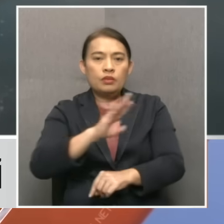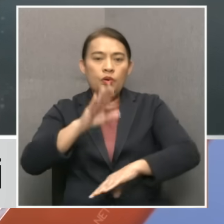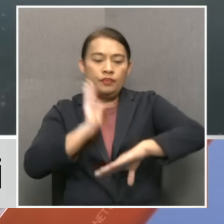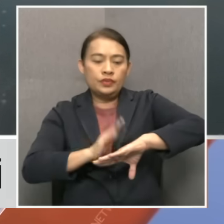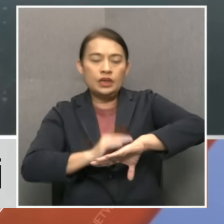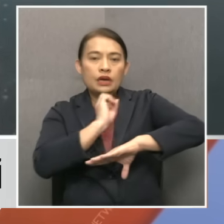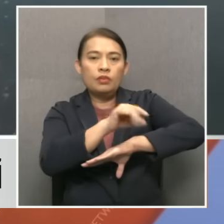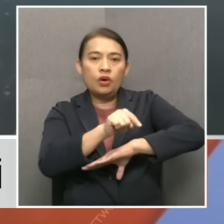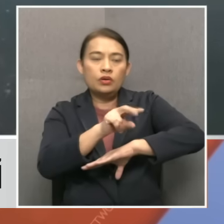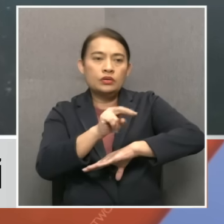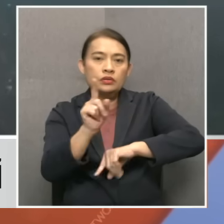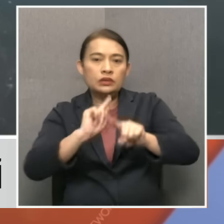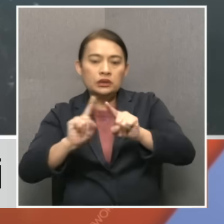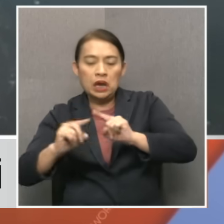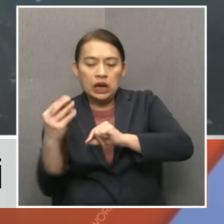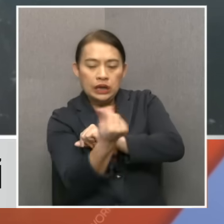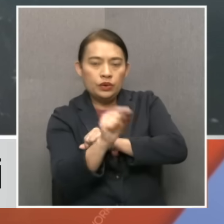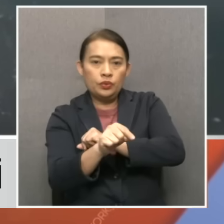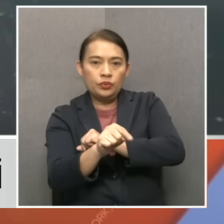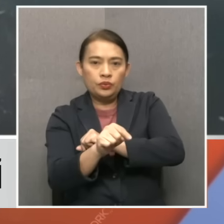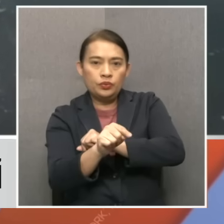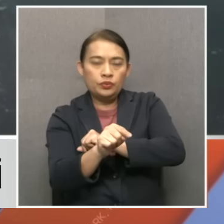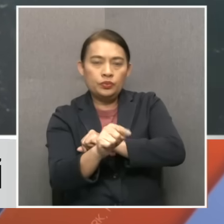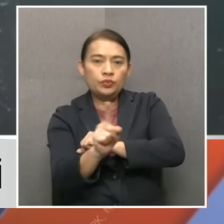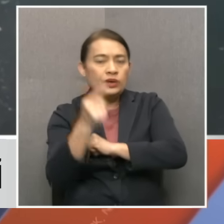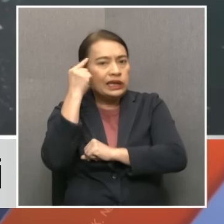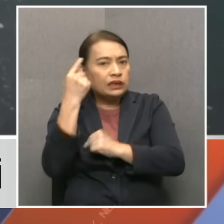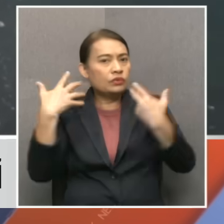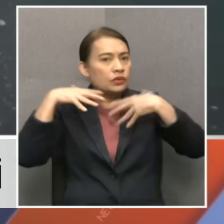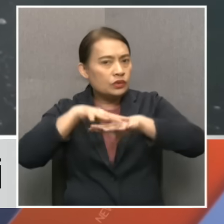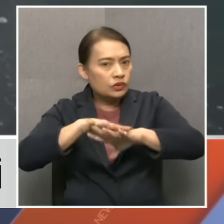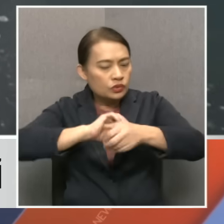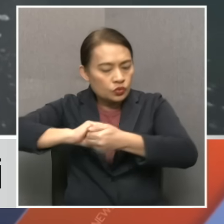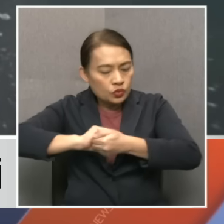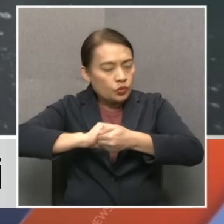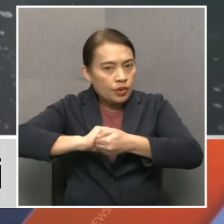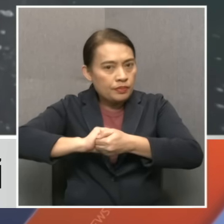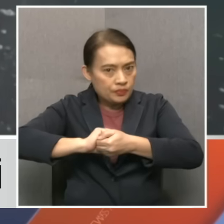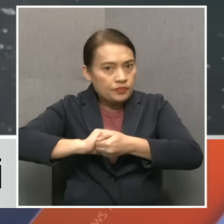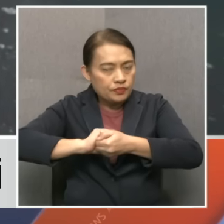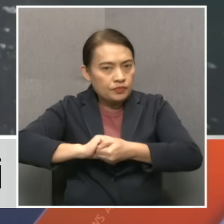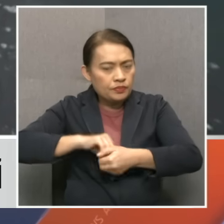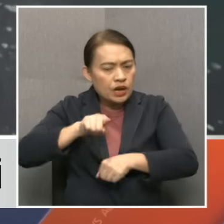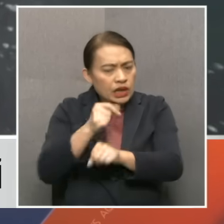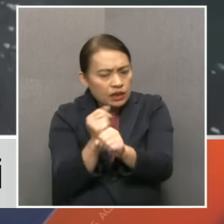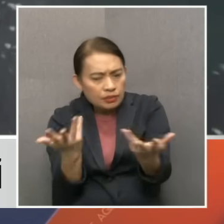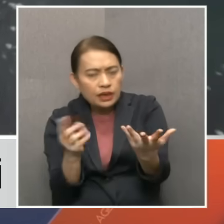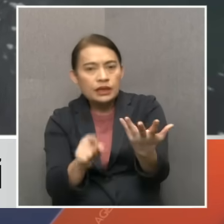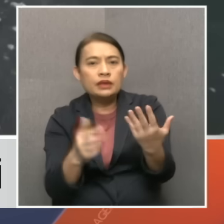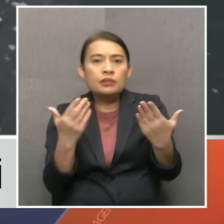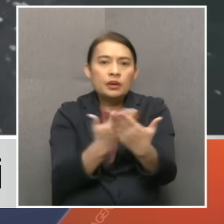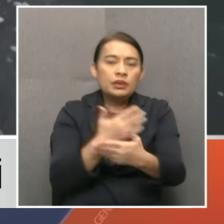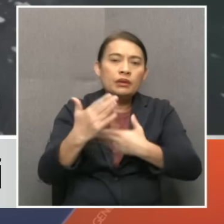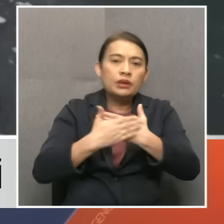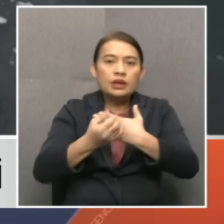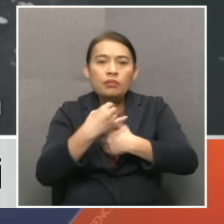ที่มีอัจฉริยะเนี่ยเราก็จะน่าจะไปมีส่วนร่วมว่าเอ๊ะแล้วจะมาสู่ประเทศไทยได้ไงมาเปลี่ยนผ่านนะ